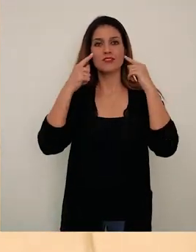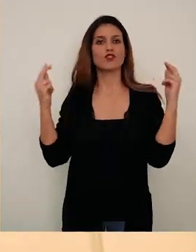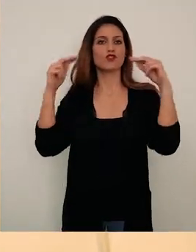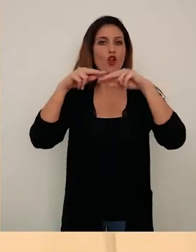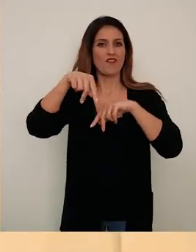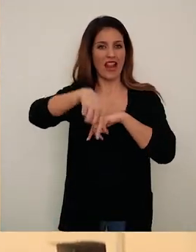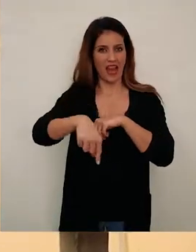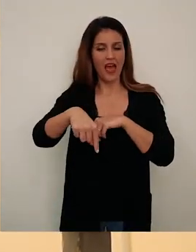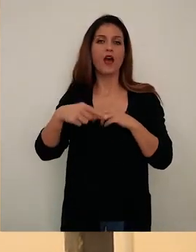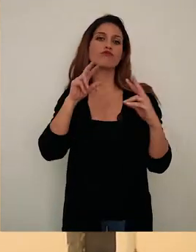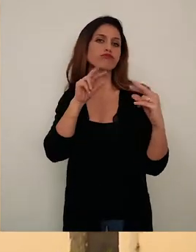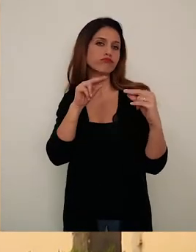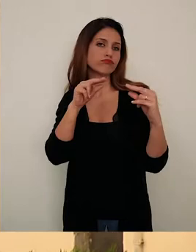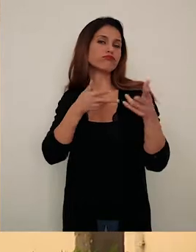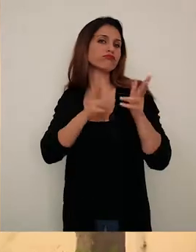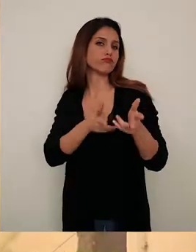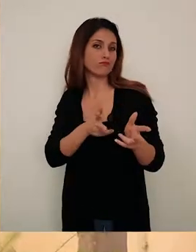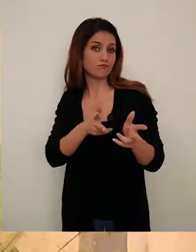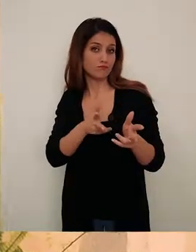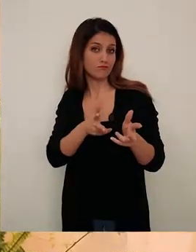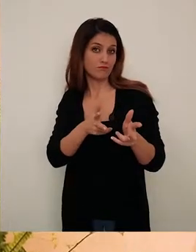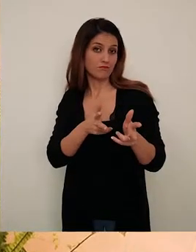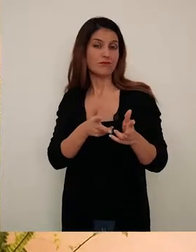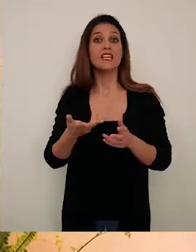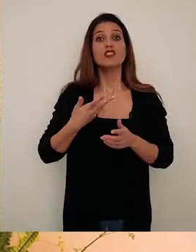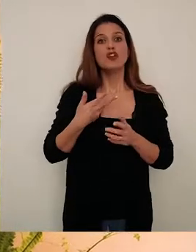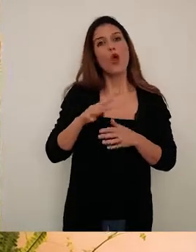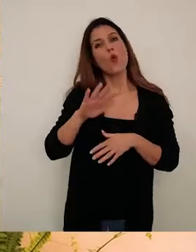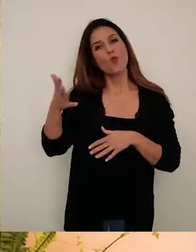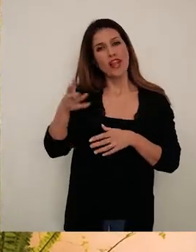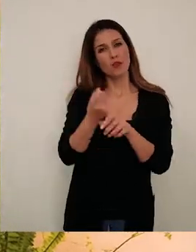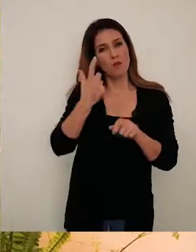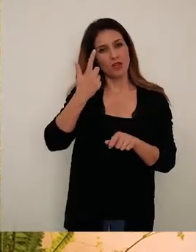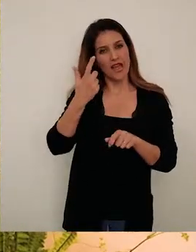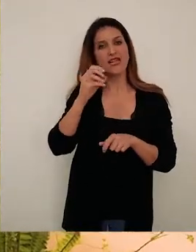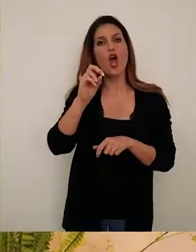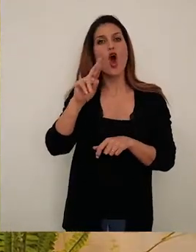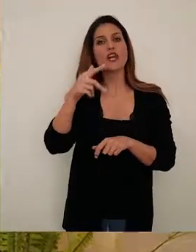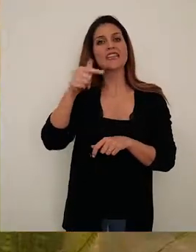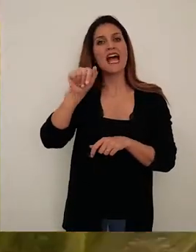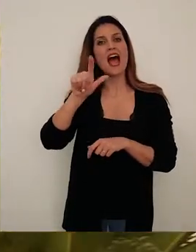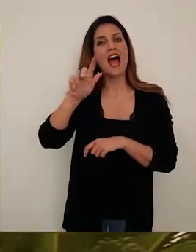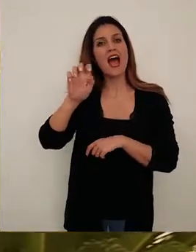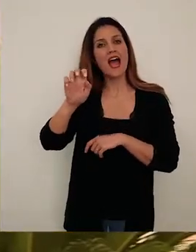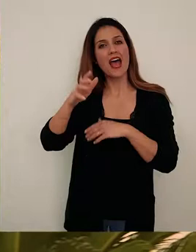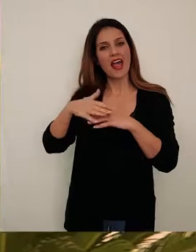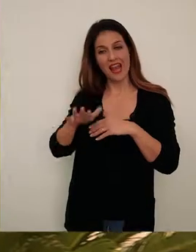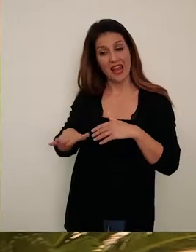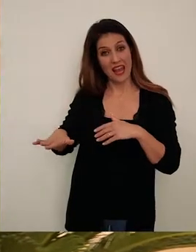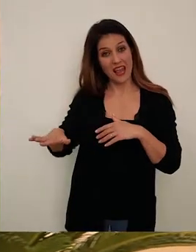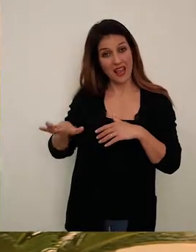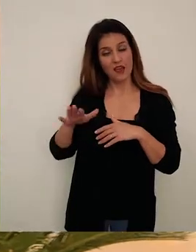In alcune case a corte vi è la presenza dell'ortale, un altro elemento particolarmente affascinante di queste